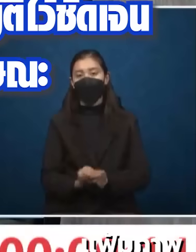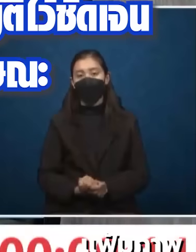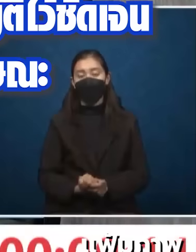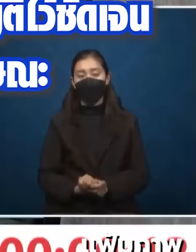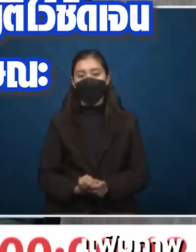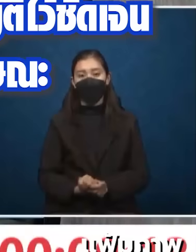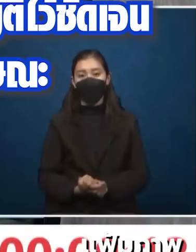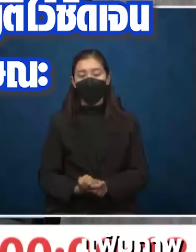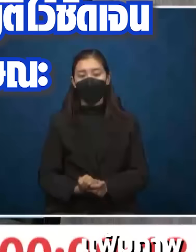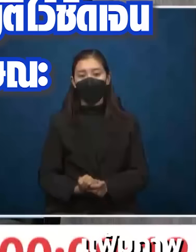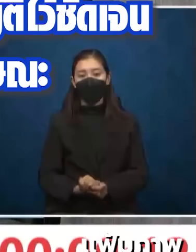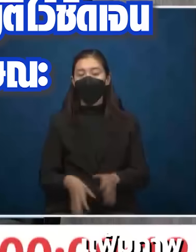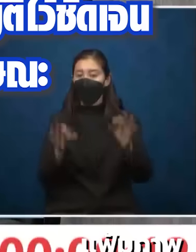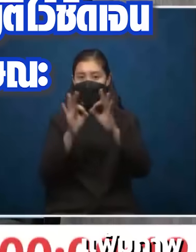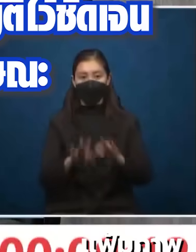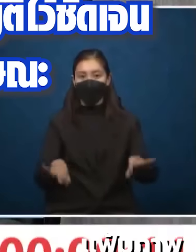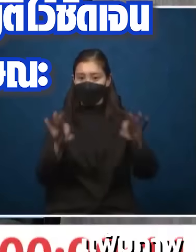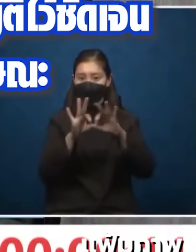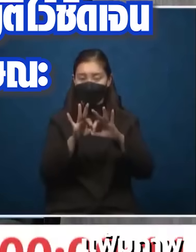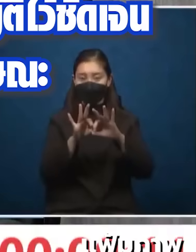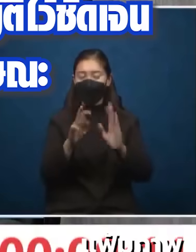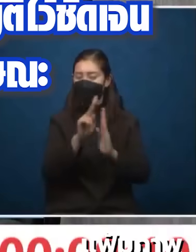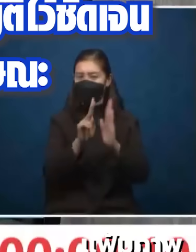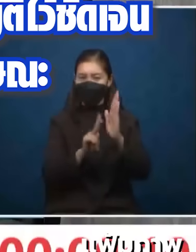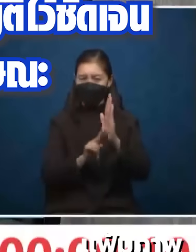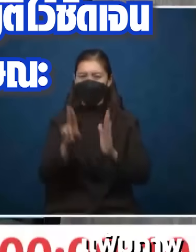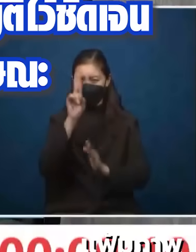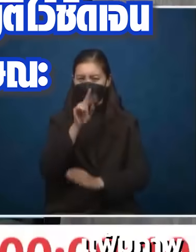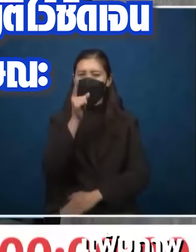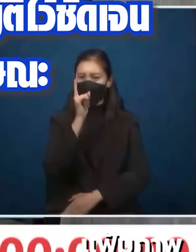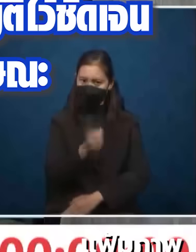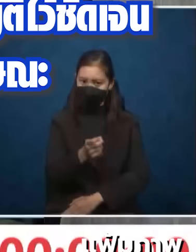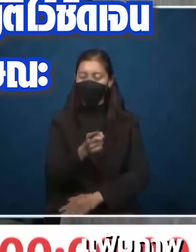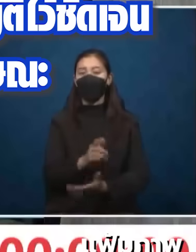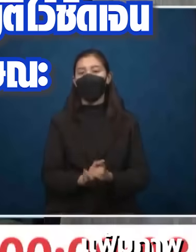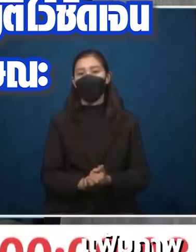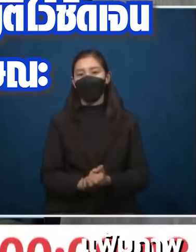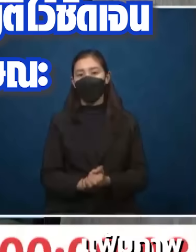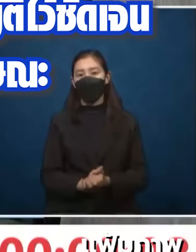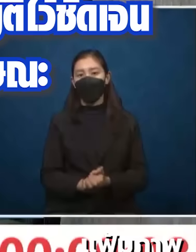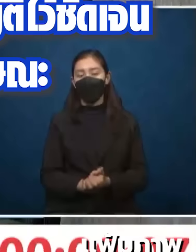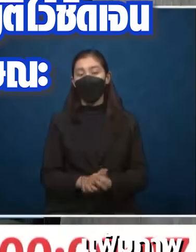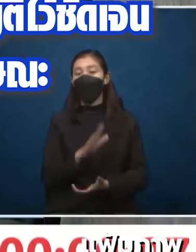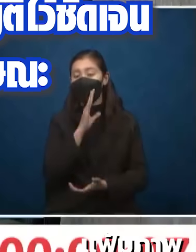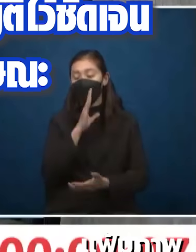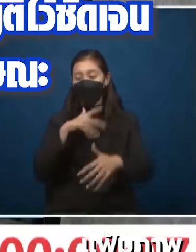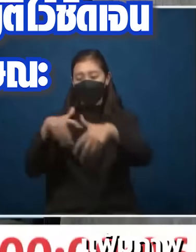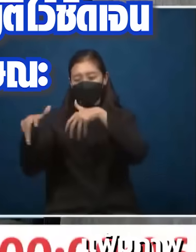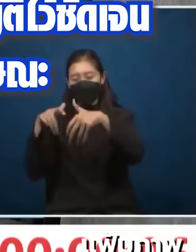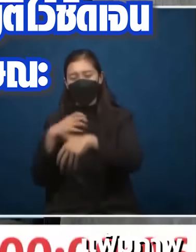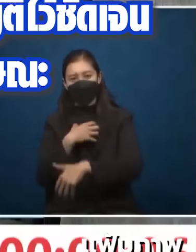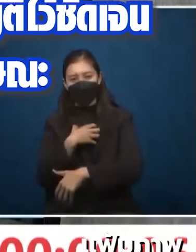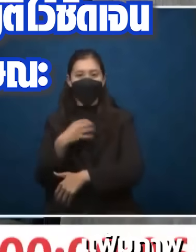ายกรัฐธรรมนูญได้บัญญัติไว้ชัดเจนจะต้องเป็นบุคคลที่มีคุณสมบัติและไม่มีลักษณ